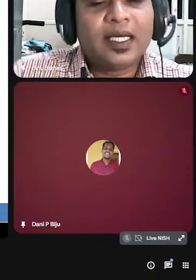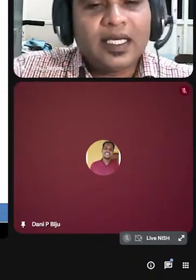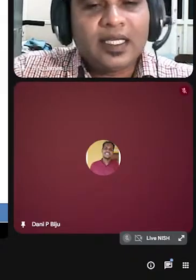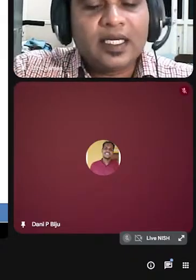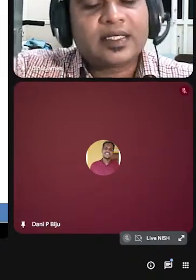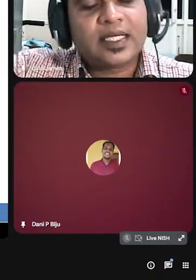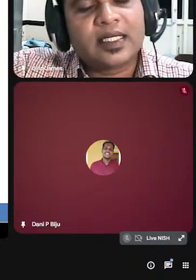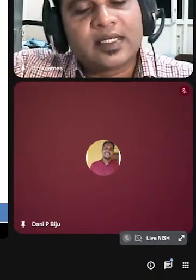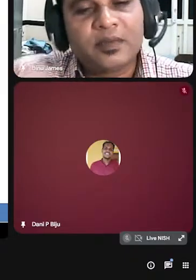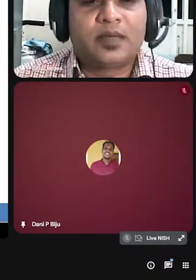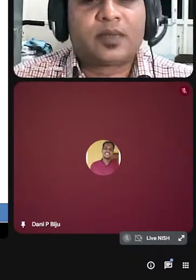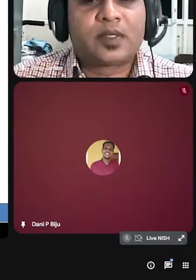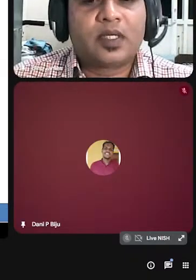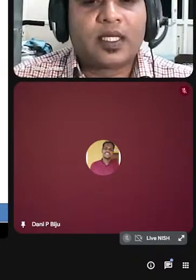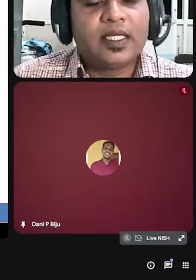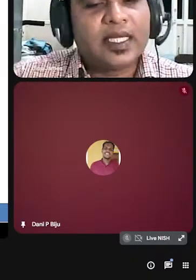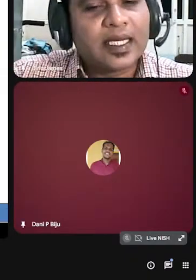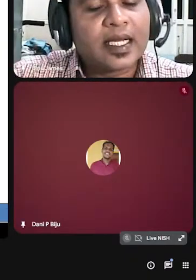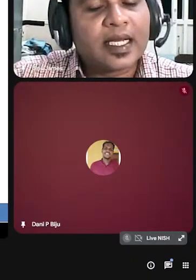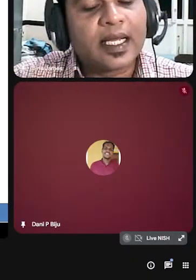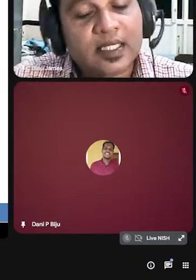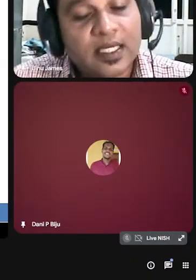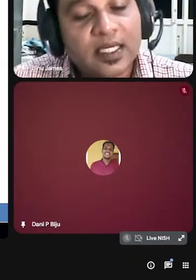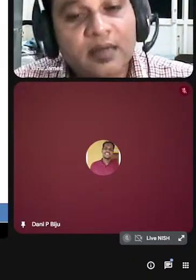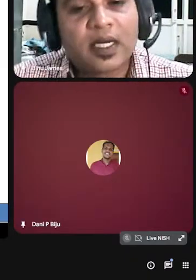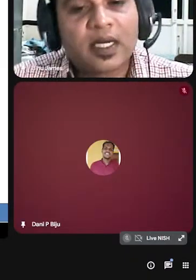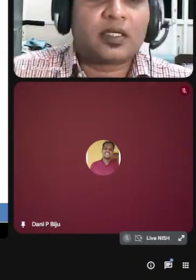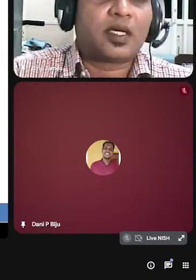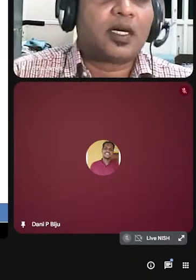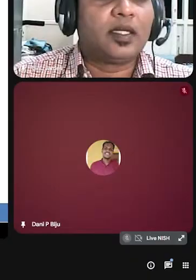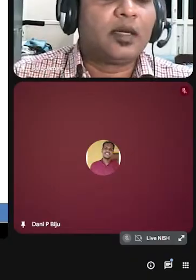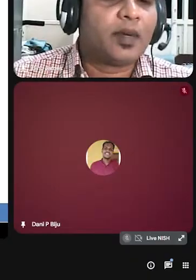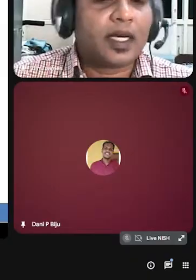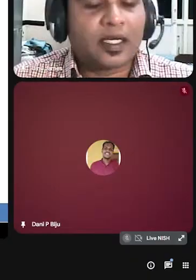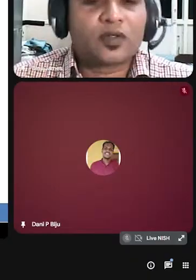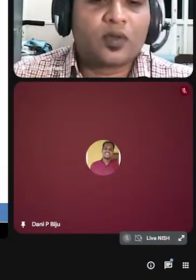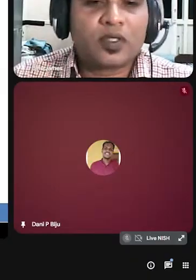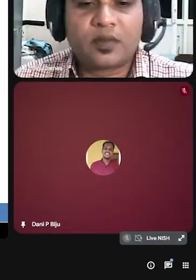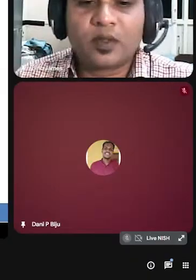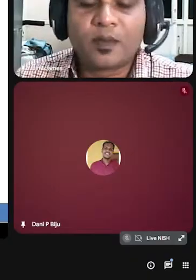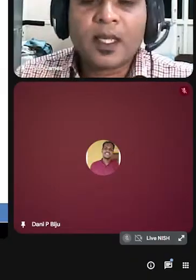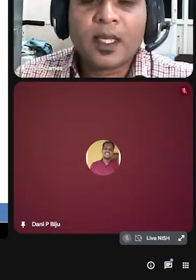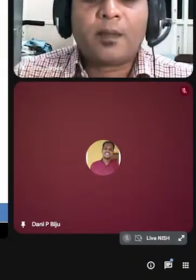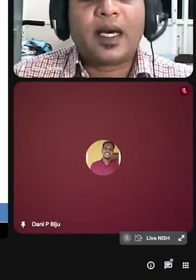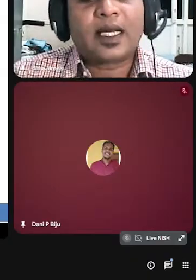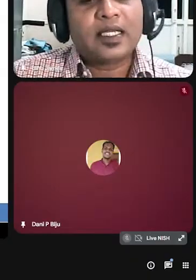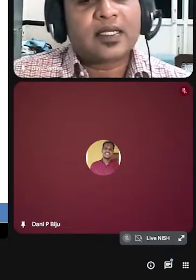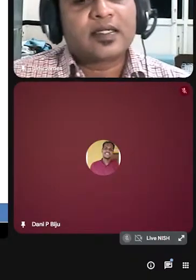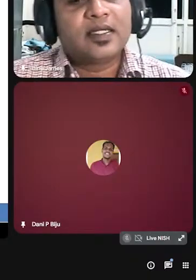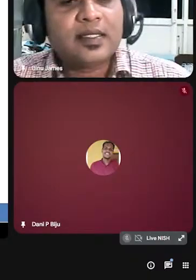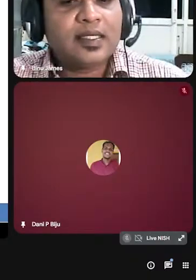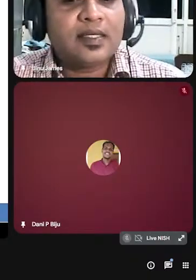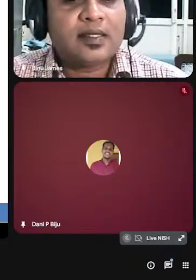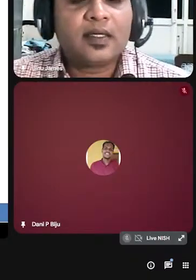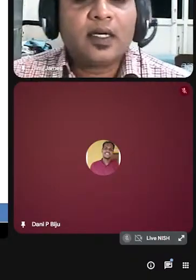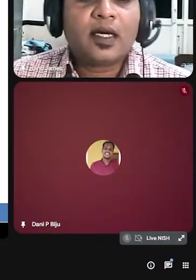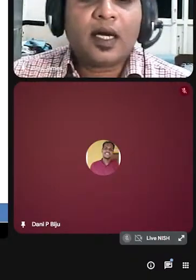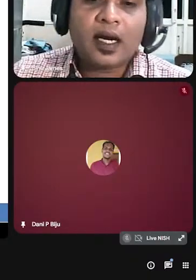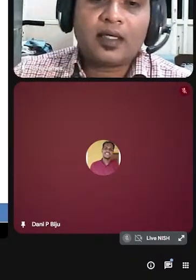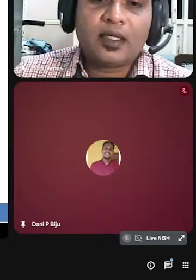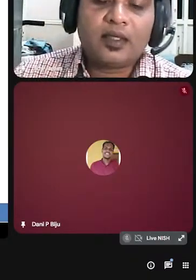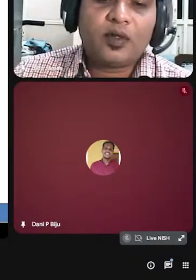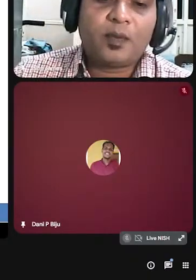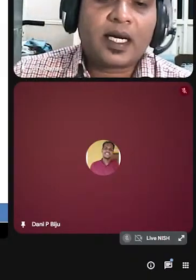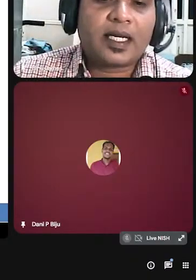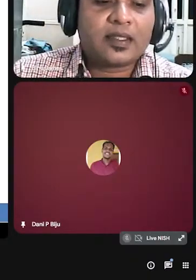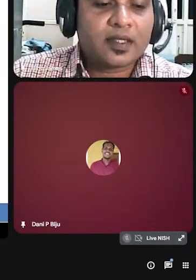പറയുന്നത് ഇതിന്റെ ചില സിംറ്റംസ്, അതായത് ഇതിന്റെ ചില ലക്ഷണങ്ങൾ മാത്രം കാണുന്നതിന് പാർക്കിൻസോണിസം എന്നും, പാർക്കിൻസൺസ് ഡിസീസ്